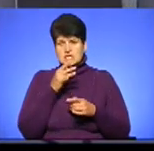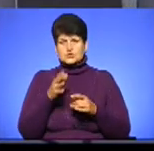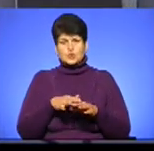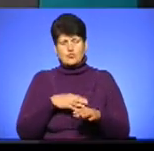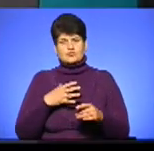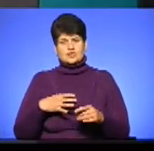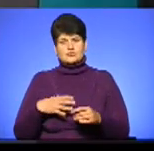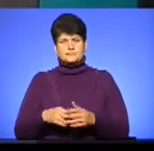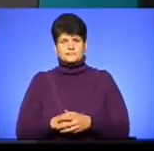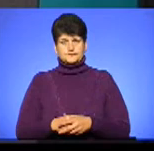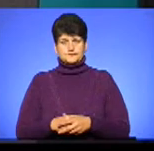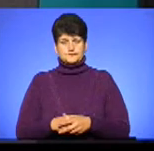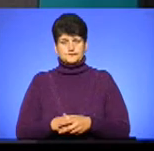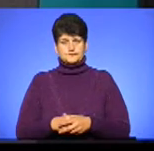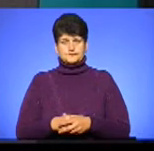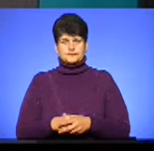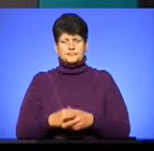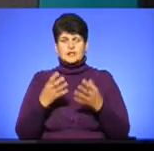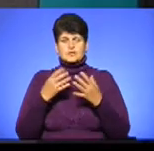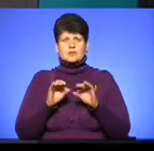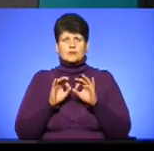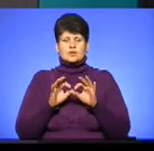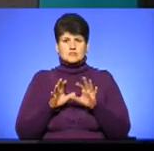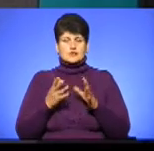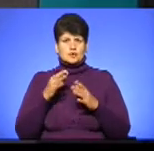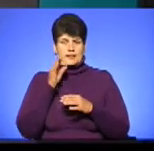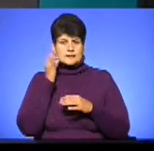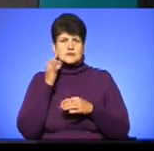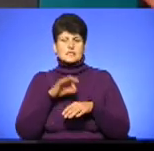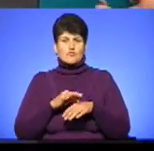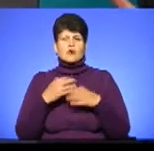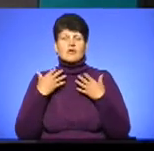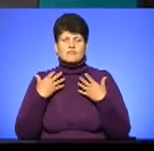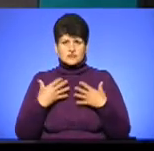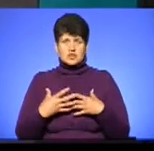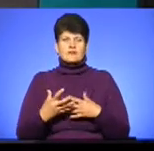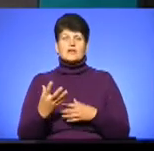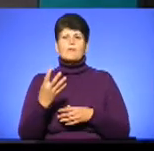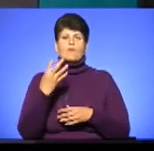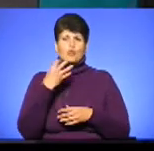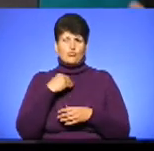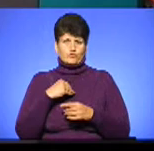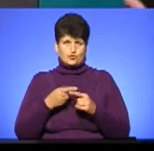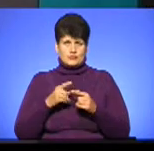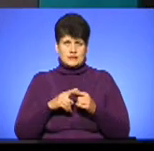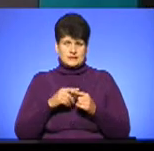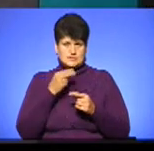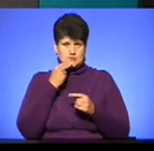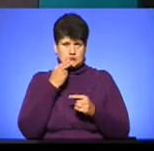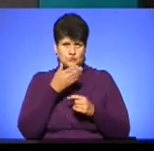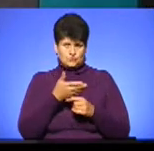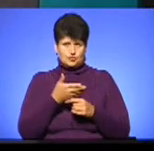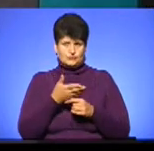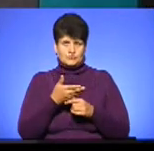тривати. Ще поясніть такий момент, якщо вже лисиця хвора на сказу, але вона проковтнула цю приманку, вакцину,